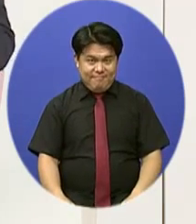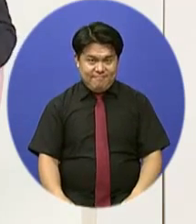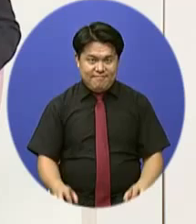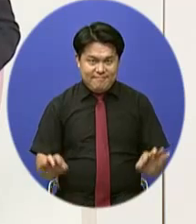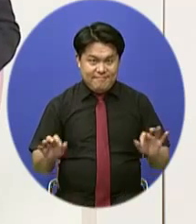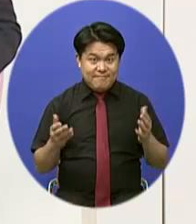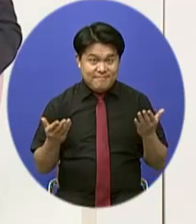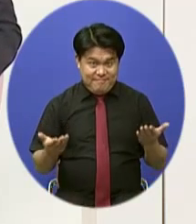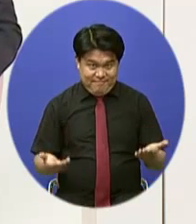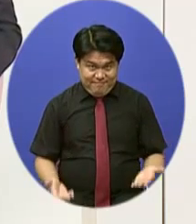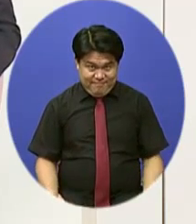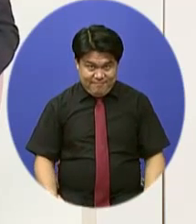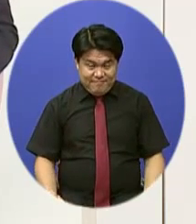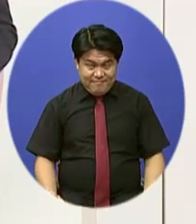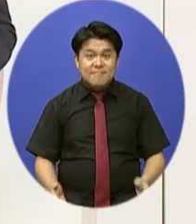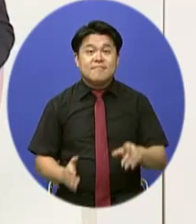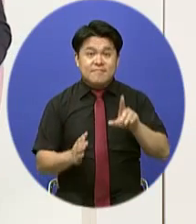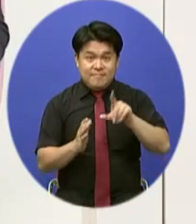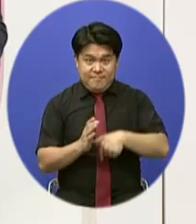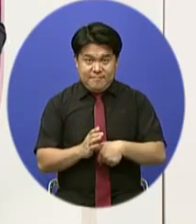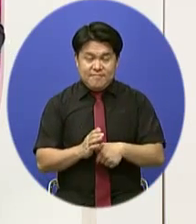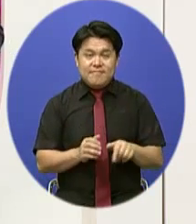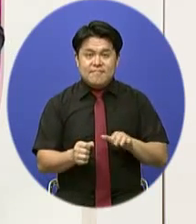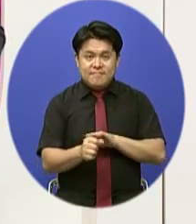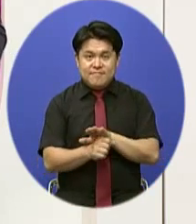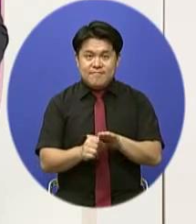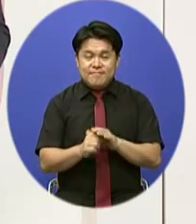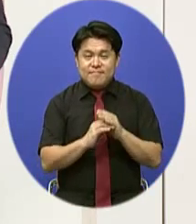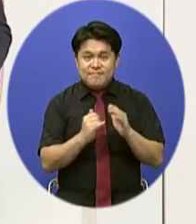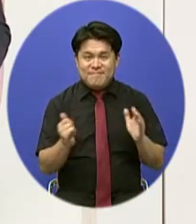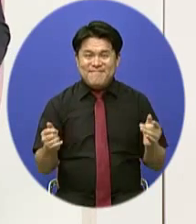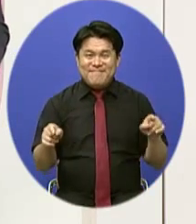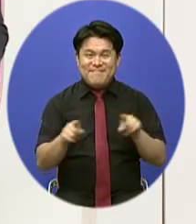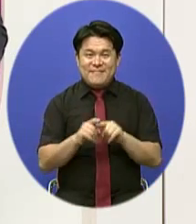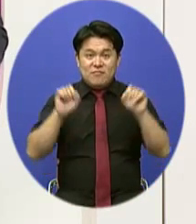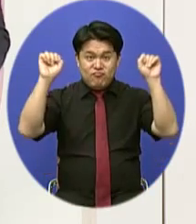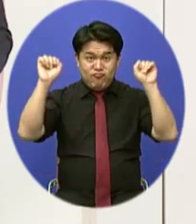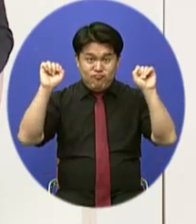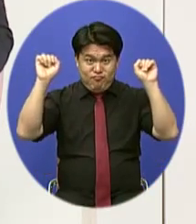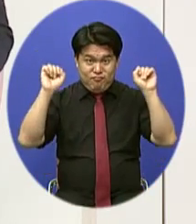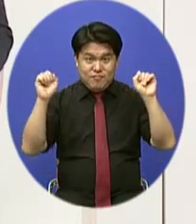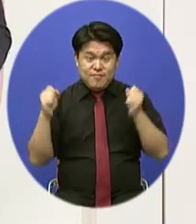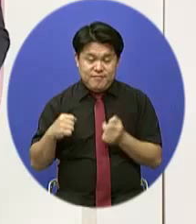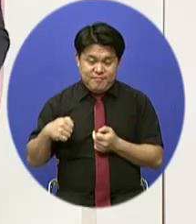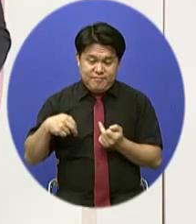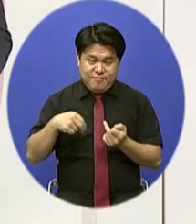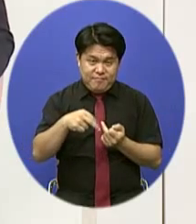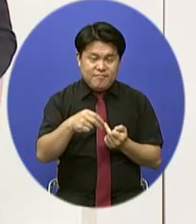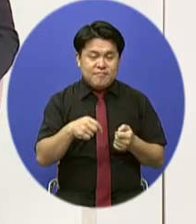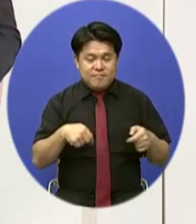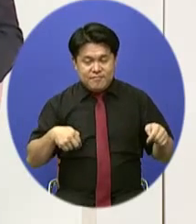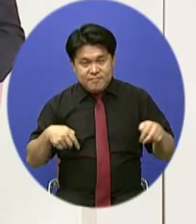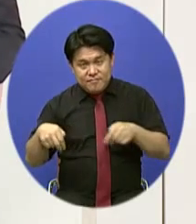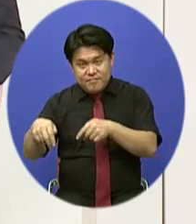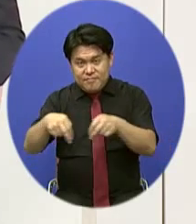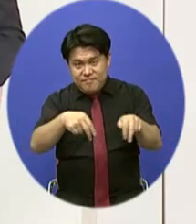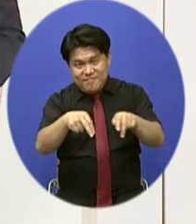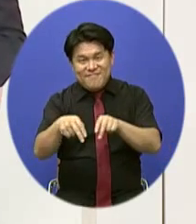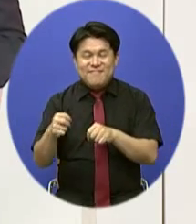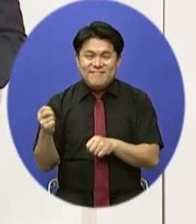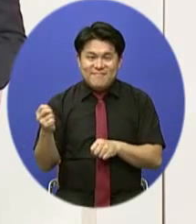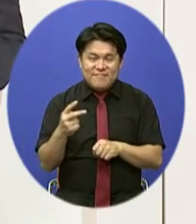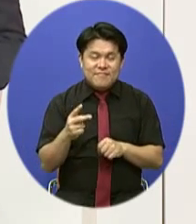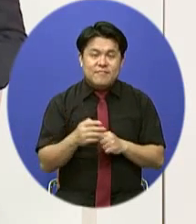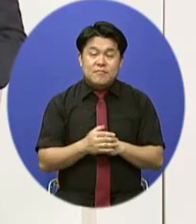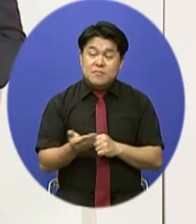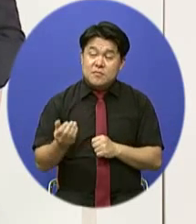쉬는 동안에. 네. 네. 사랑하는 또 우리 가족과 함께 운동도 좀 하시고 산책도 하시고 네. 조금 전에